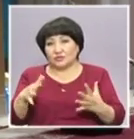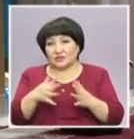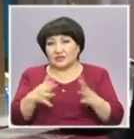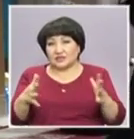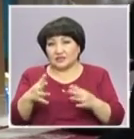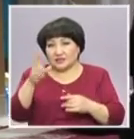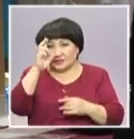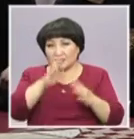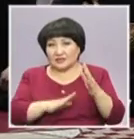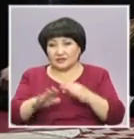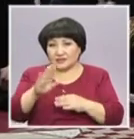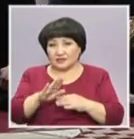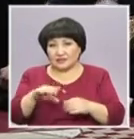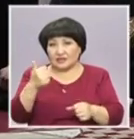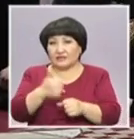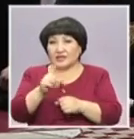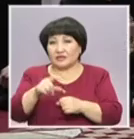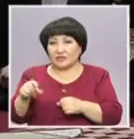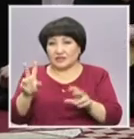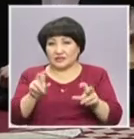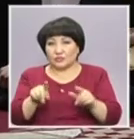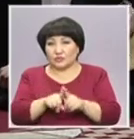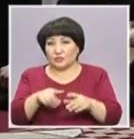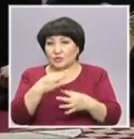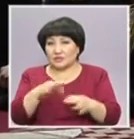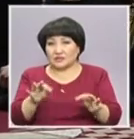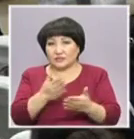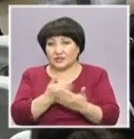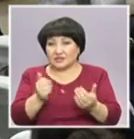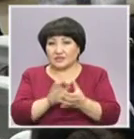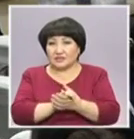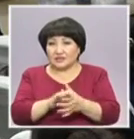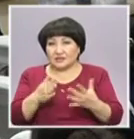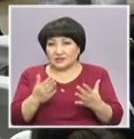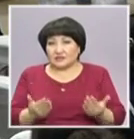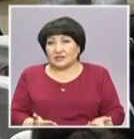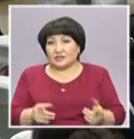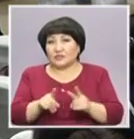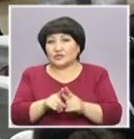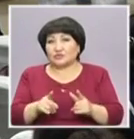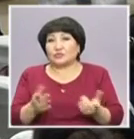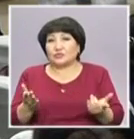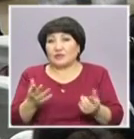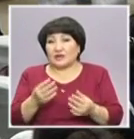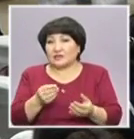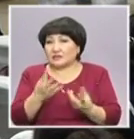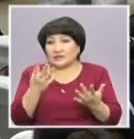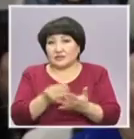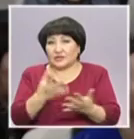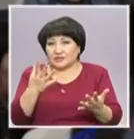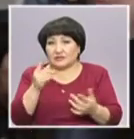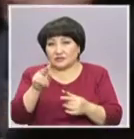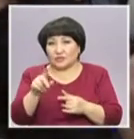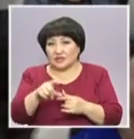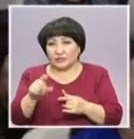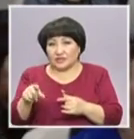атанды. Бостандықтың бөтеннің бұйрығынсыз еркін өмір сүрудің қаншалықты қымбат екенін жақсы түсінетінде сол 90-шылар.